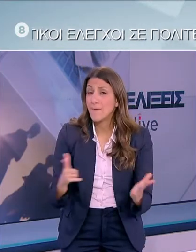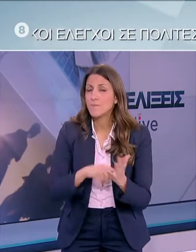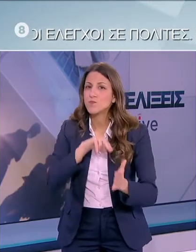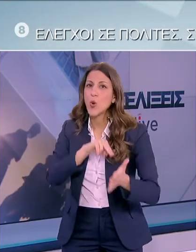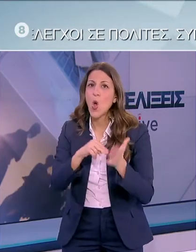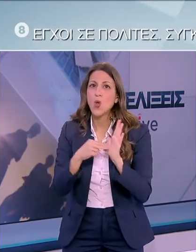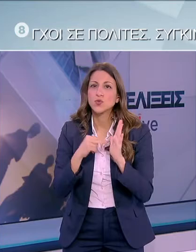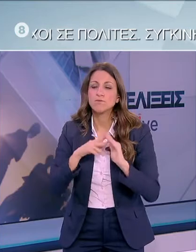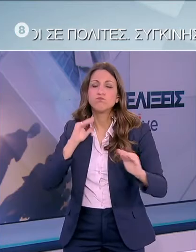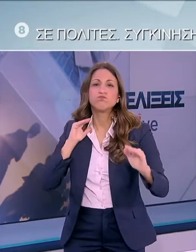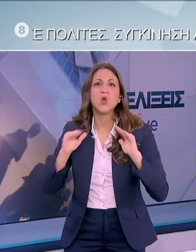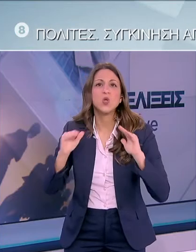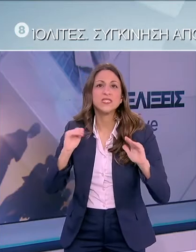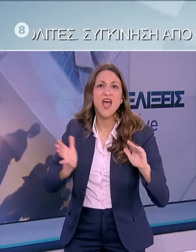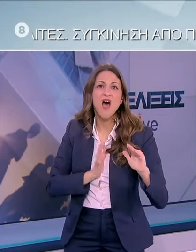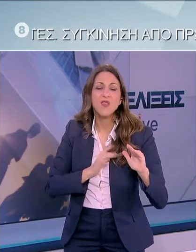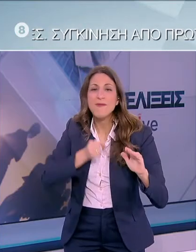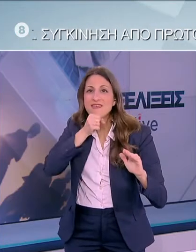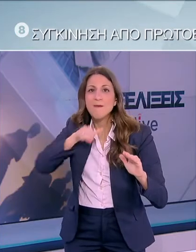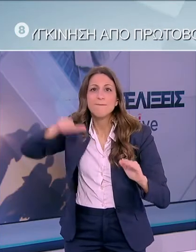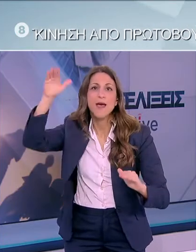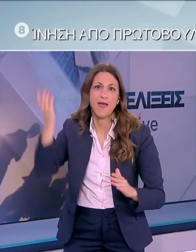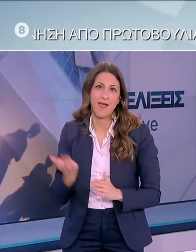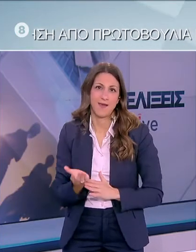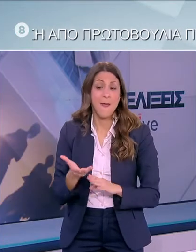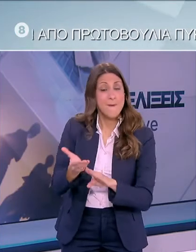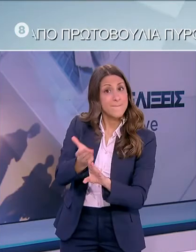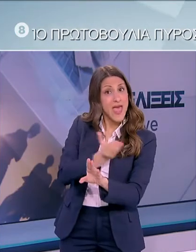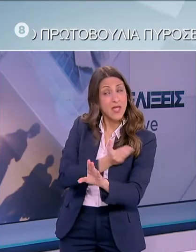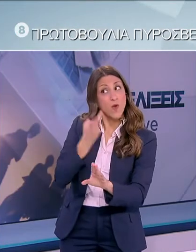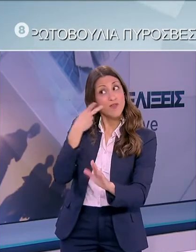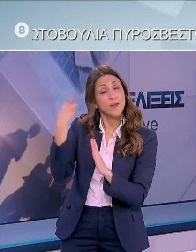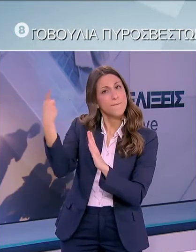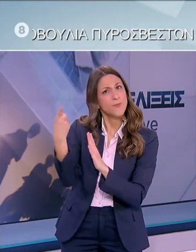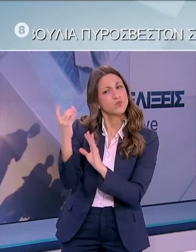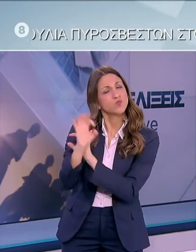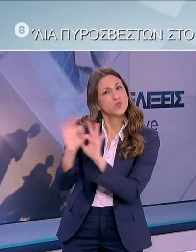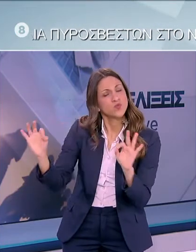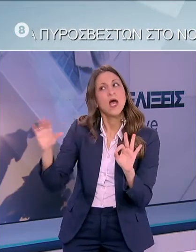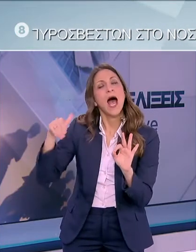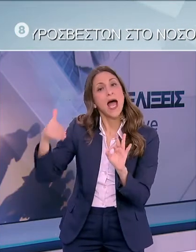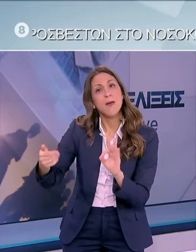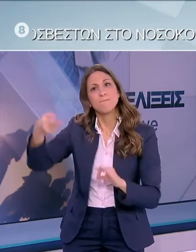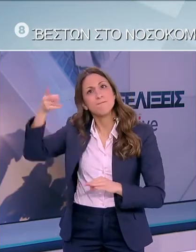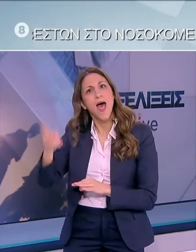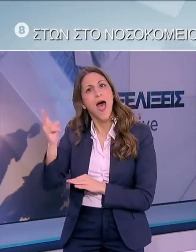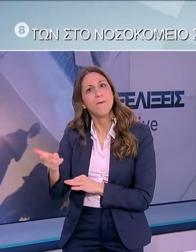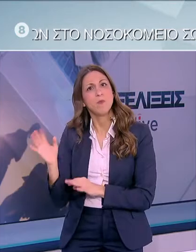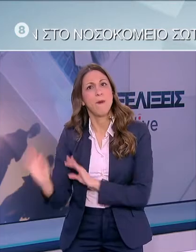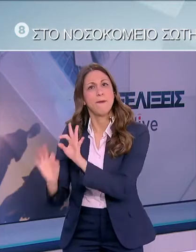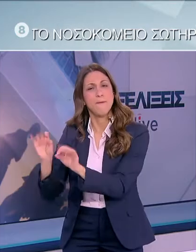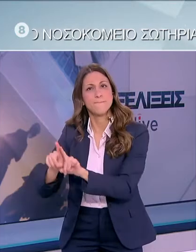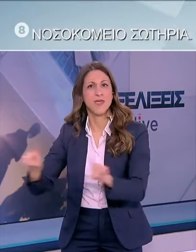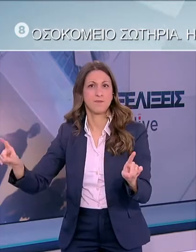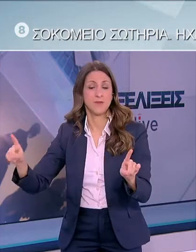κίνδυνο τη ζωή μας και τη ζωή των ηλικιωμένων που, όπως δείχνουν καθημερινά οι στατιστικές, είναι οι πλέον ευάλωτοι. Δεν πρέπει να καταστρέψουμε σε